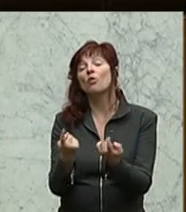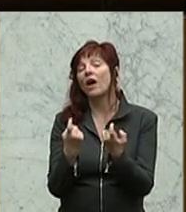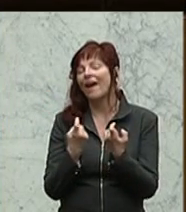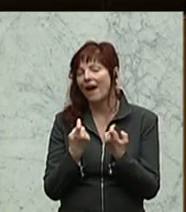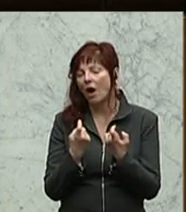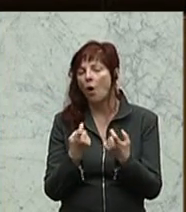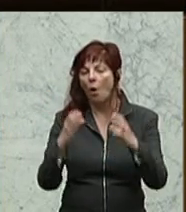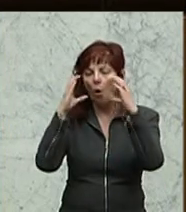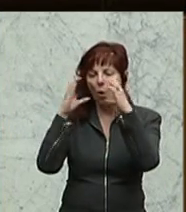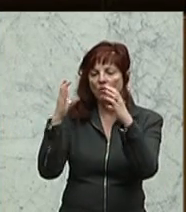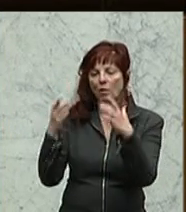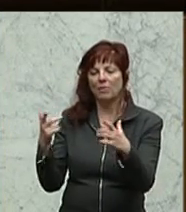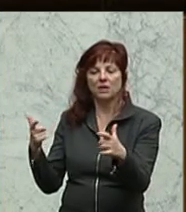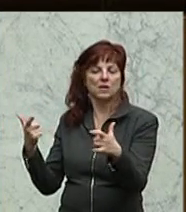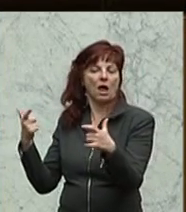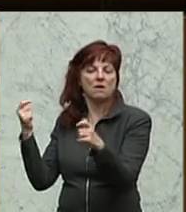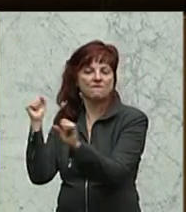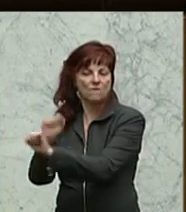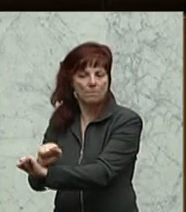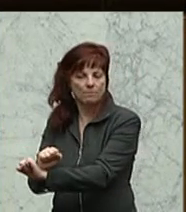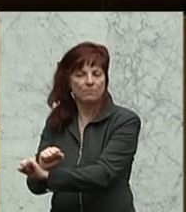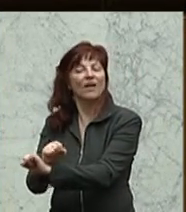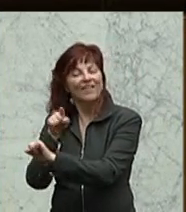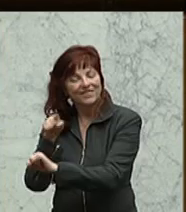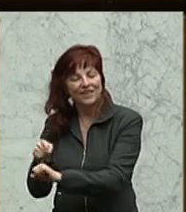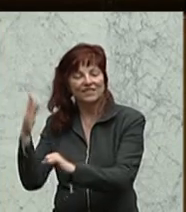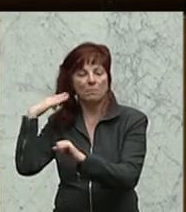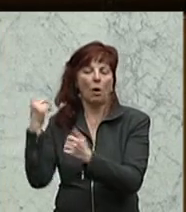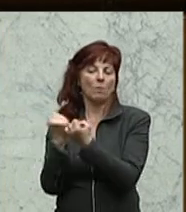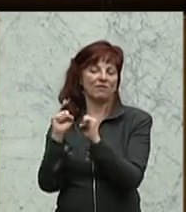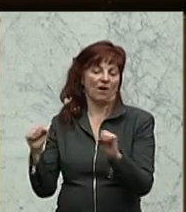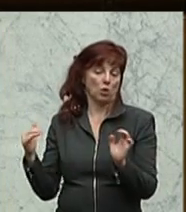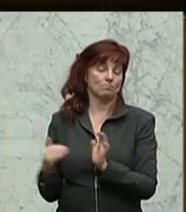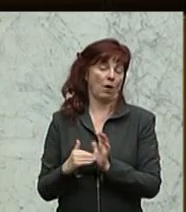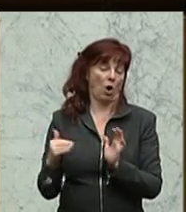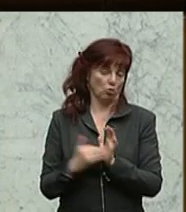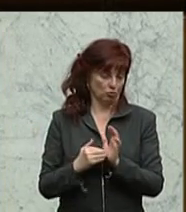Agrarkonzerne und Chemiekonzerne steht. Das ist die Bauernbefreiung, die dieses Land braucht.